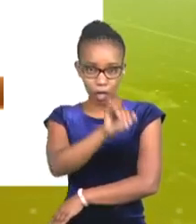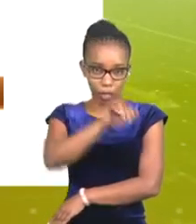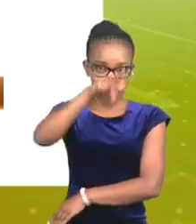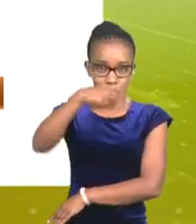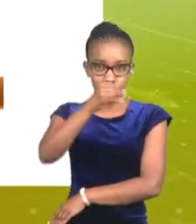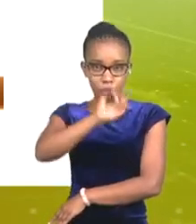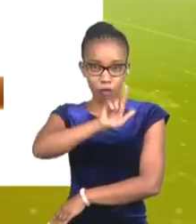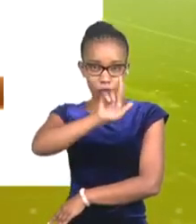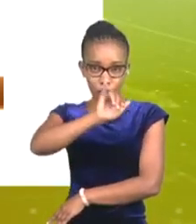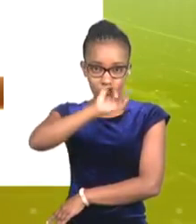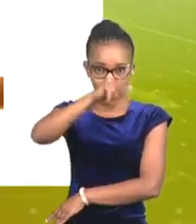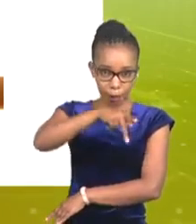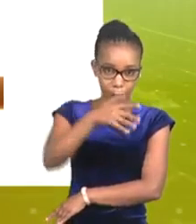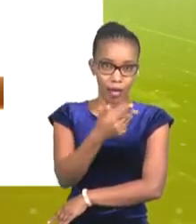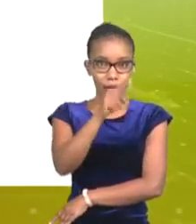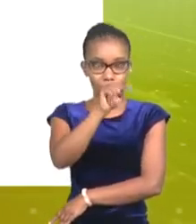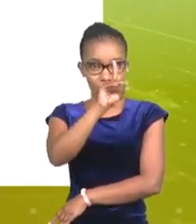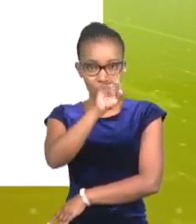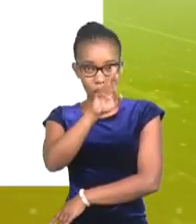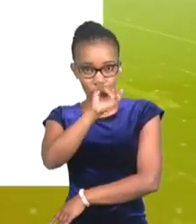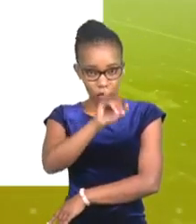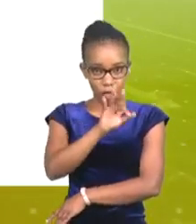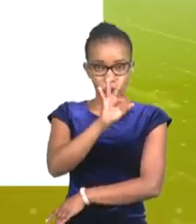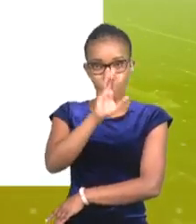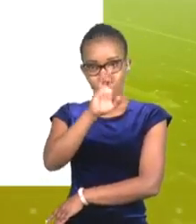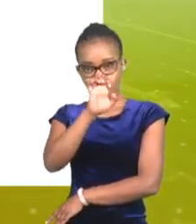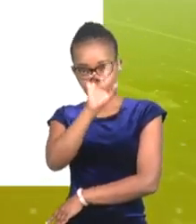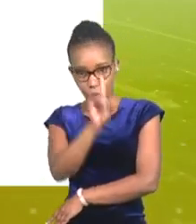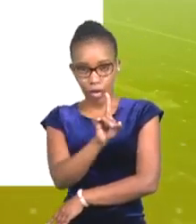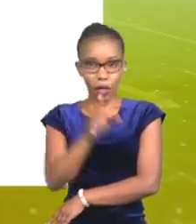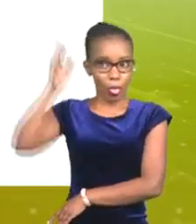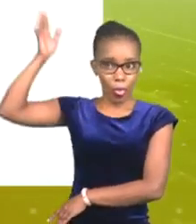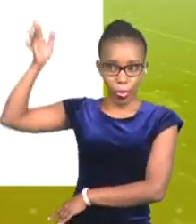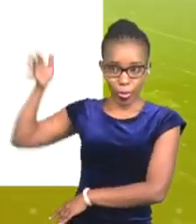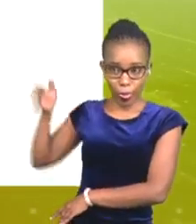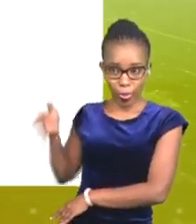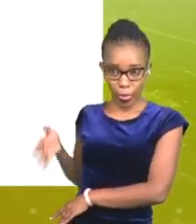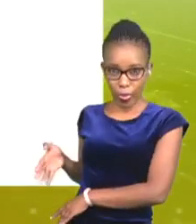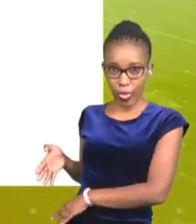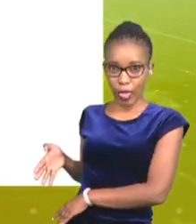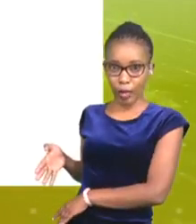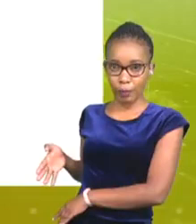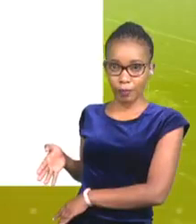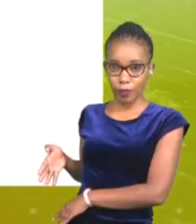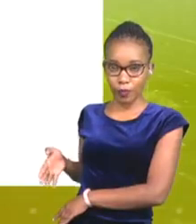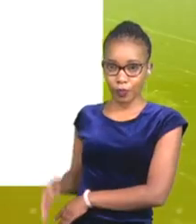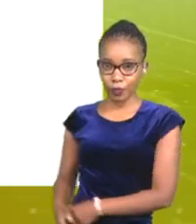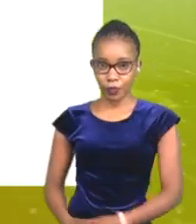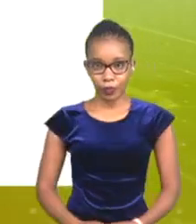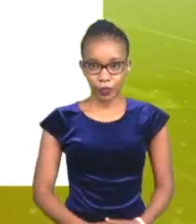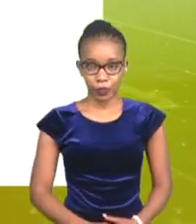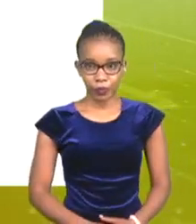Murgor, Nduma Nderi, Fred Ngatia, William Ouko, Daktari Wekesa Moni na Alice Yano.